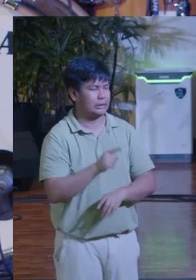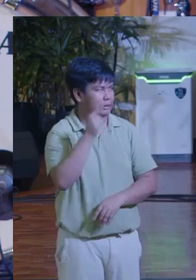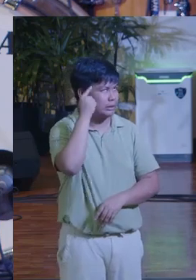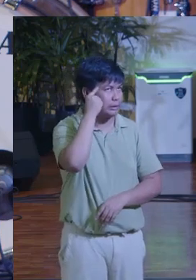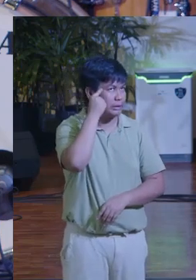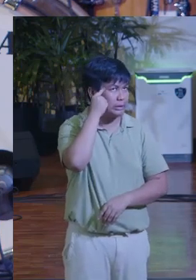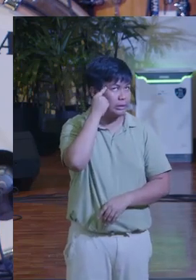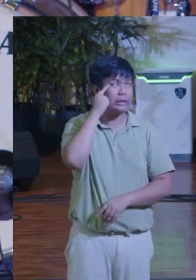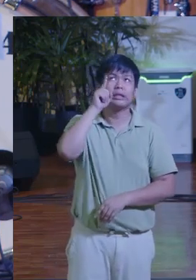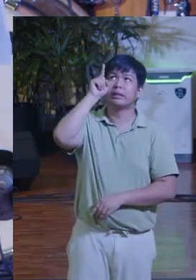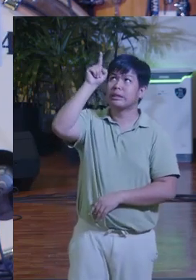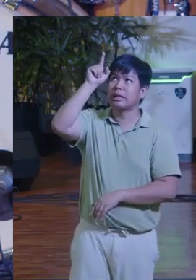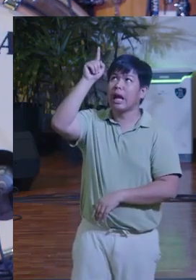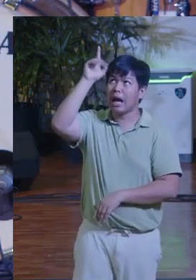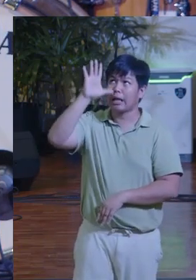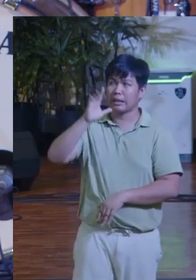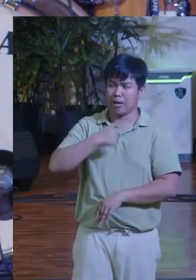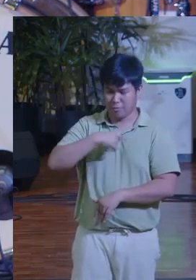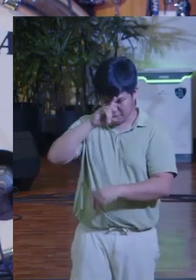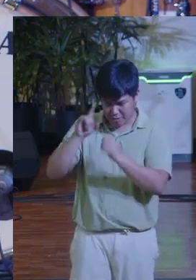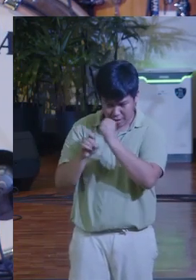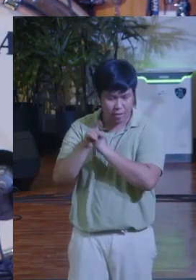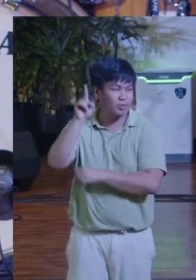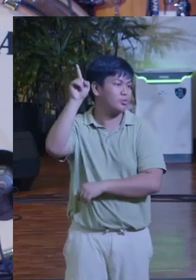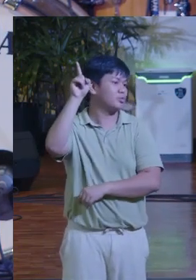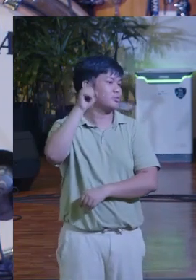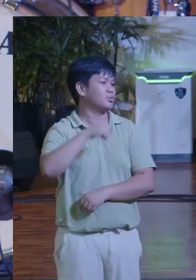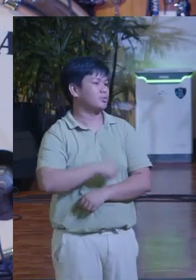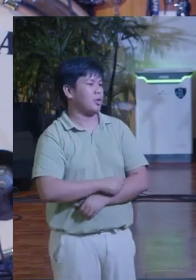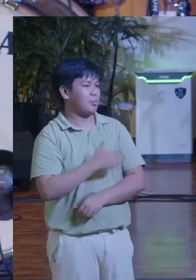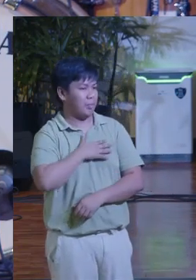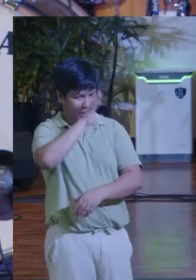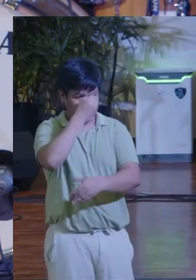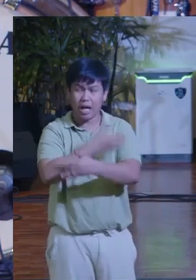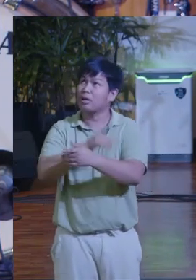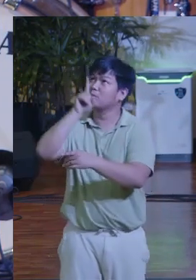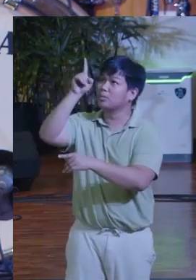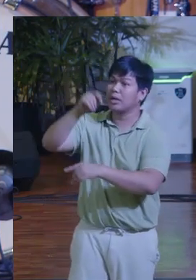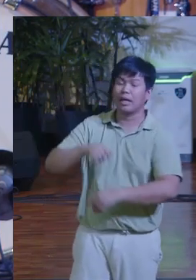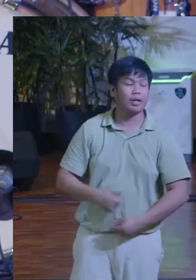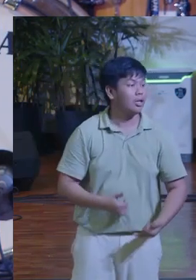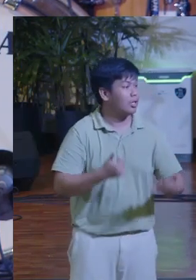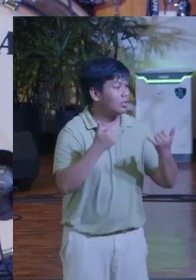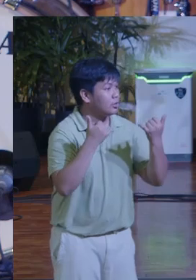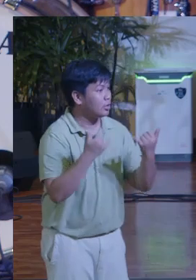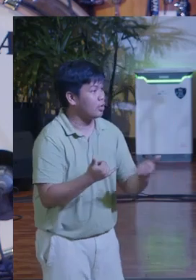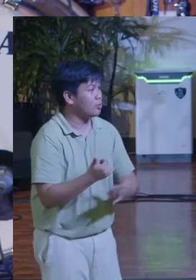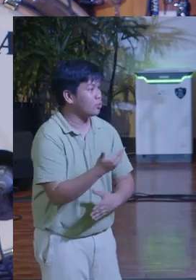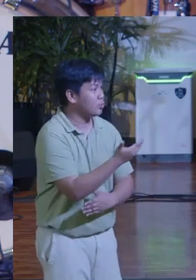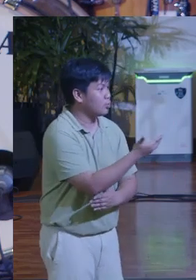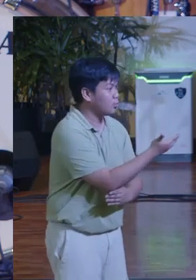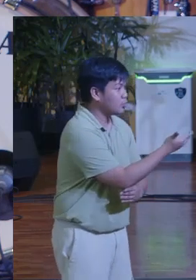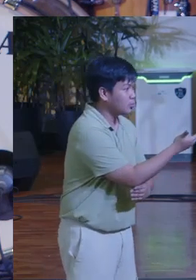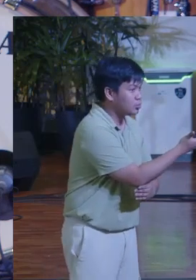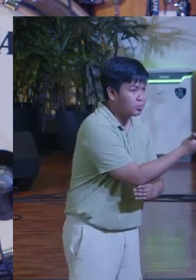sa kamay ng Diyos ang kanyang anak. Mga ina,